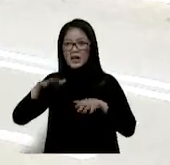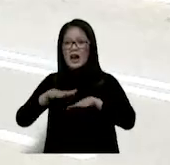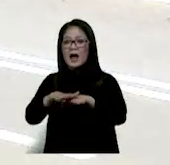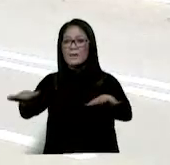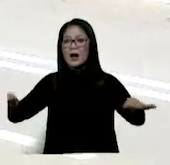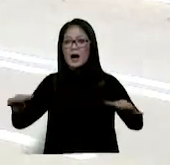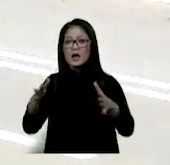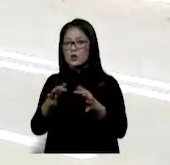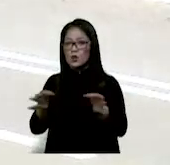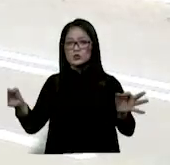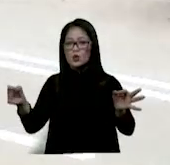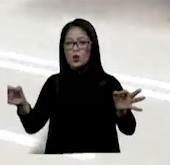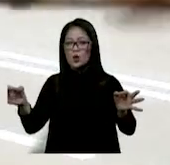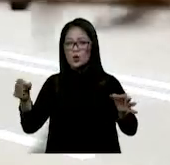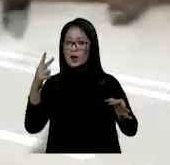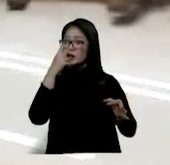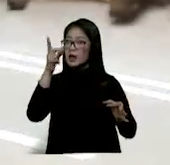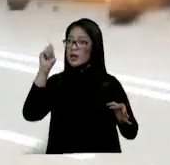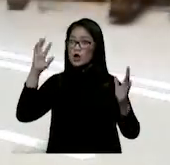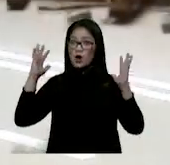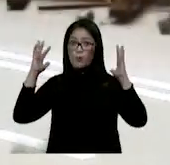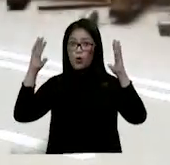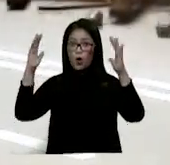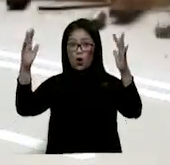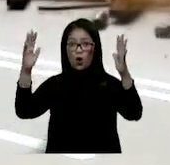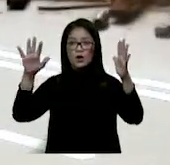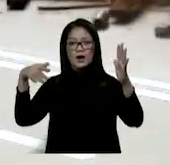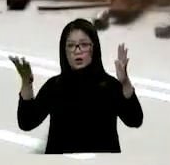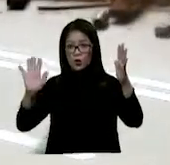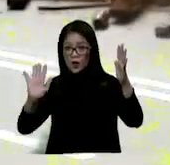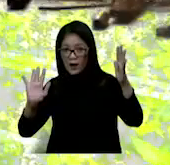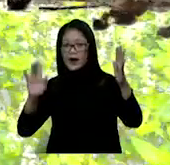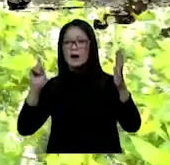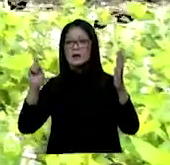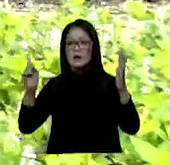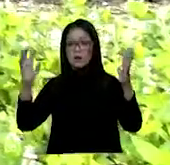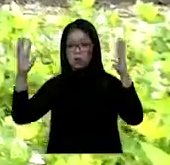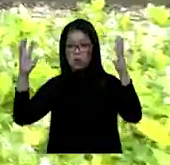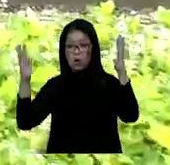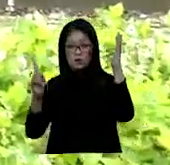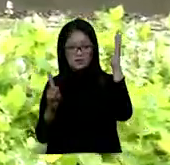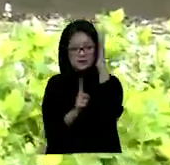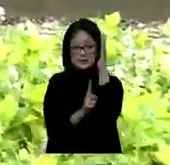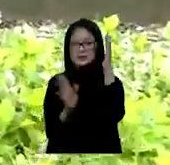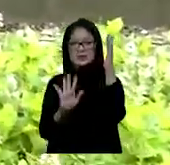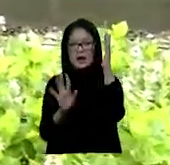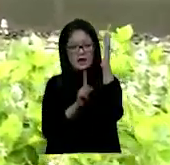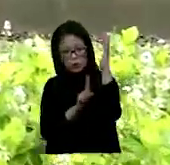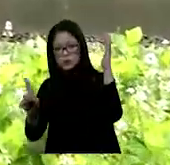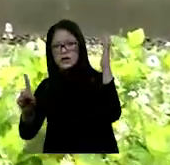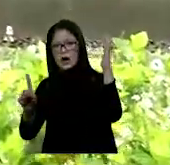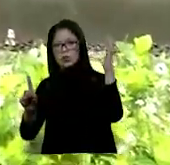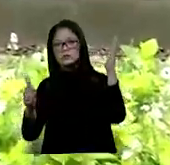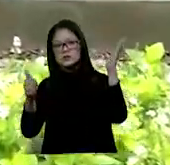Anda menjaga jarak dari pohon ataupun tiang listrik yang mungkin saja roboh. Dan pastikan ini tidak sampai mengenai Anda. Dan misal satu hal yang perlu diingat saat